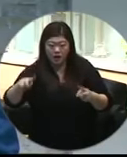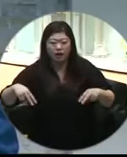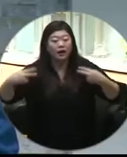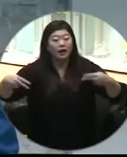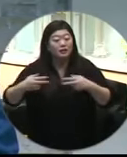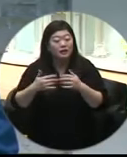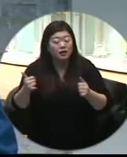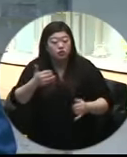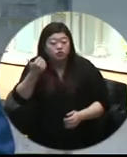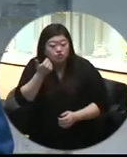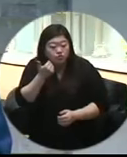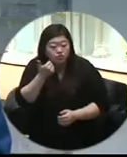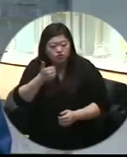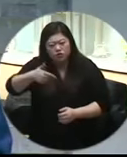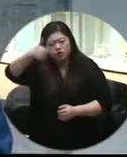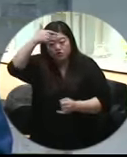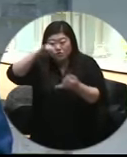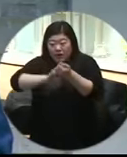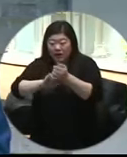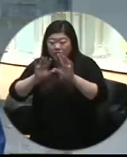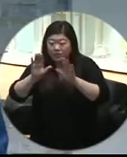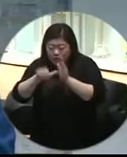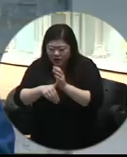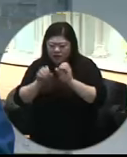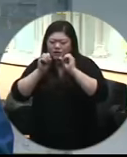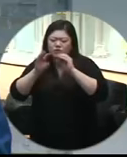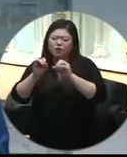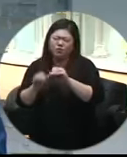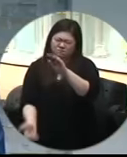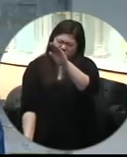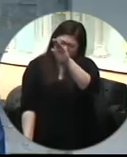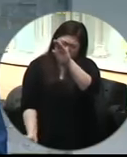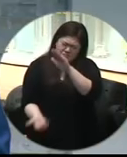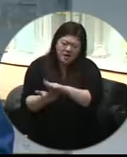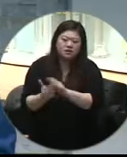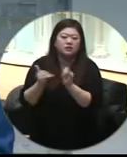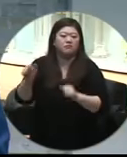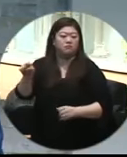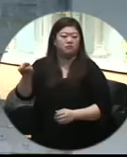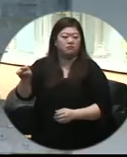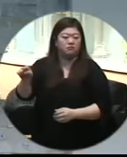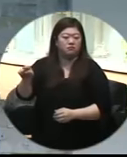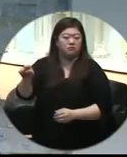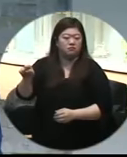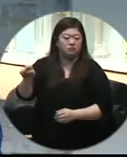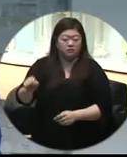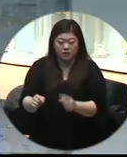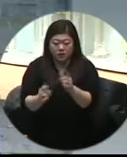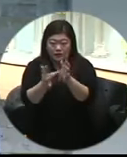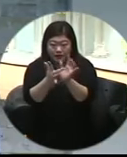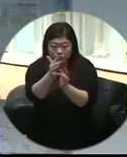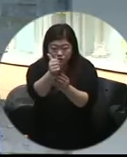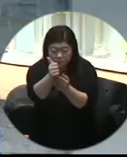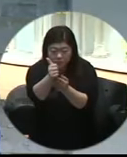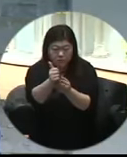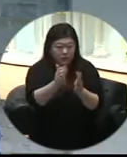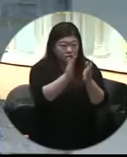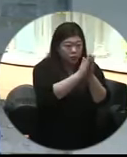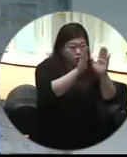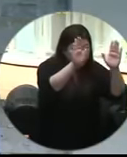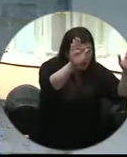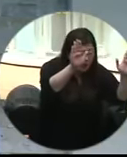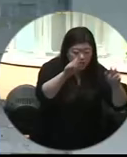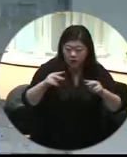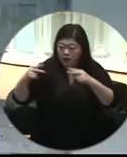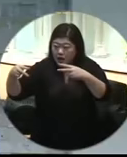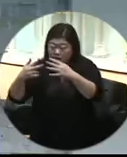인물이에요. 엘리야처럼 어마어마한 이런 역사를 일으킨 인물이 없어요. 예수님이 그들과 대화하신다는 것은